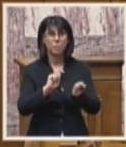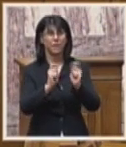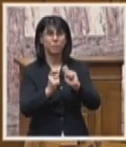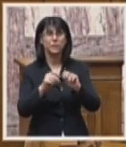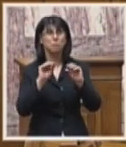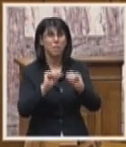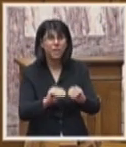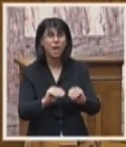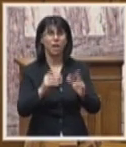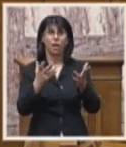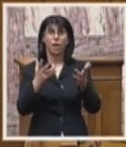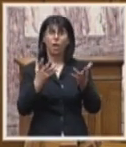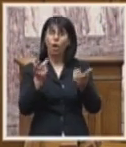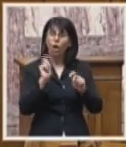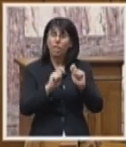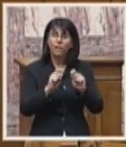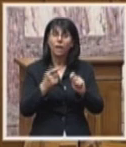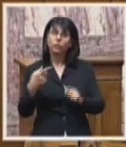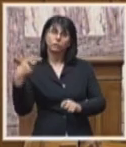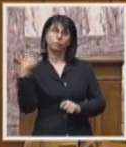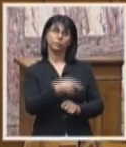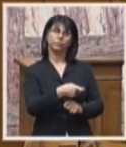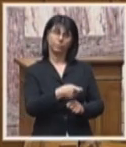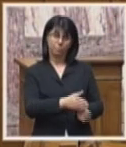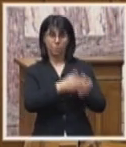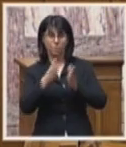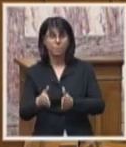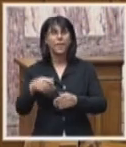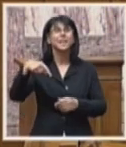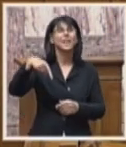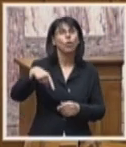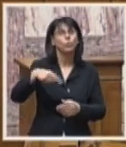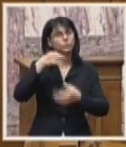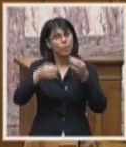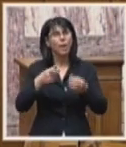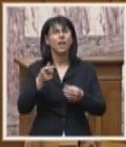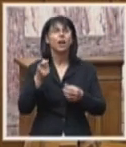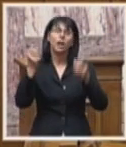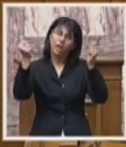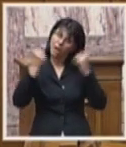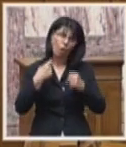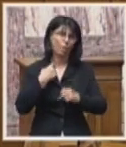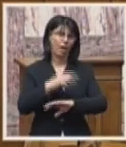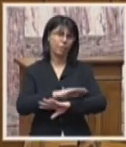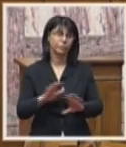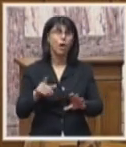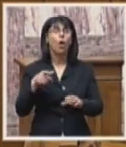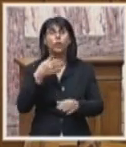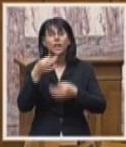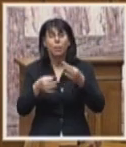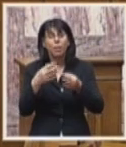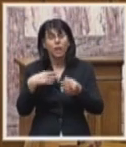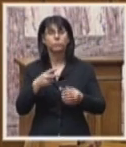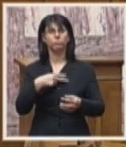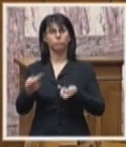έβαλε φόρους. Να σας θυμίσω τι έγινε όταν ο Τρικούπης μίλησε για τη χρεοκοπία. όταν προσπάθησε να βάλει τάξη στη χώρα, όταν